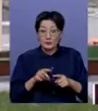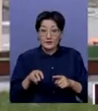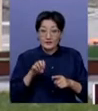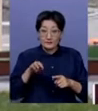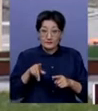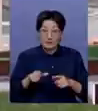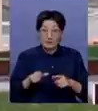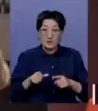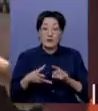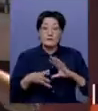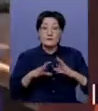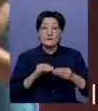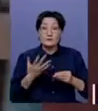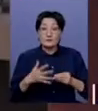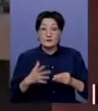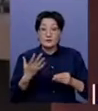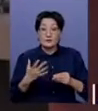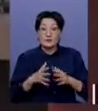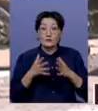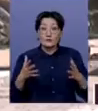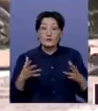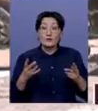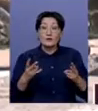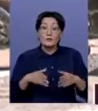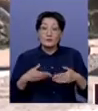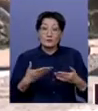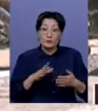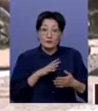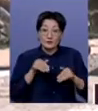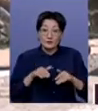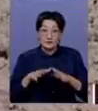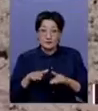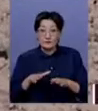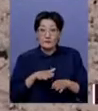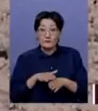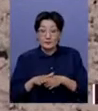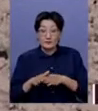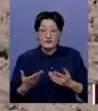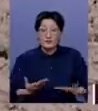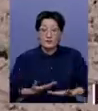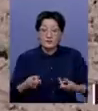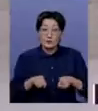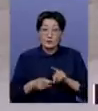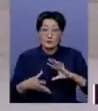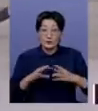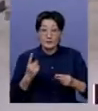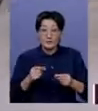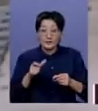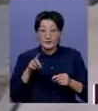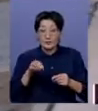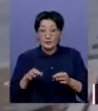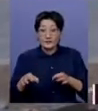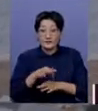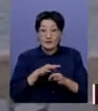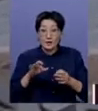миллиардов тенге. В итоге 55 наиболее конкурентных предложений было решено воплотить в жизнь. Таковы результаты первого этапа проекта